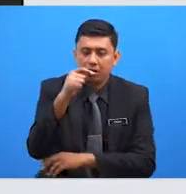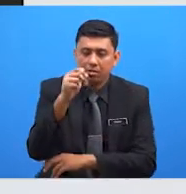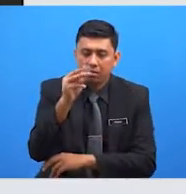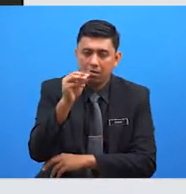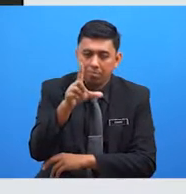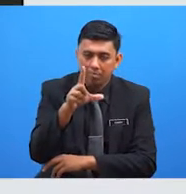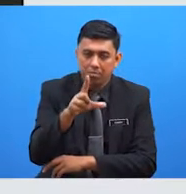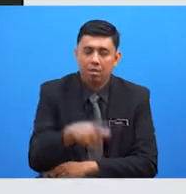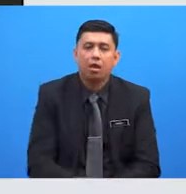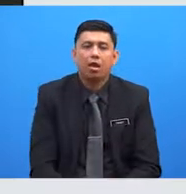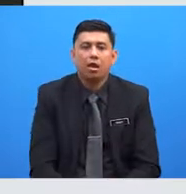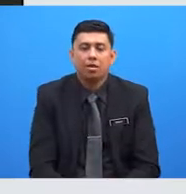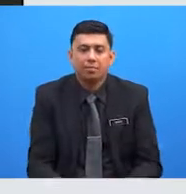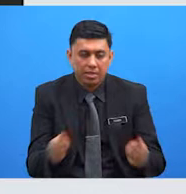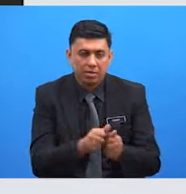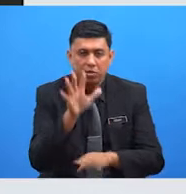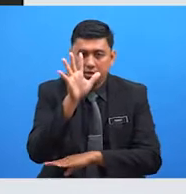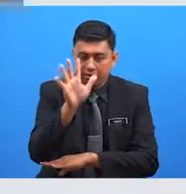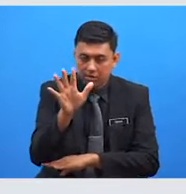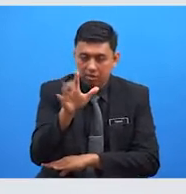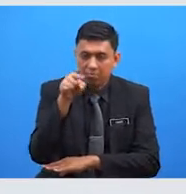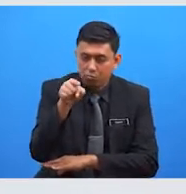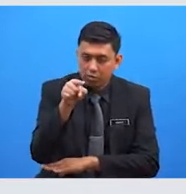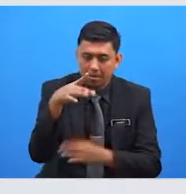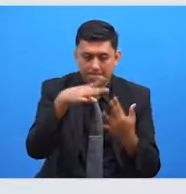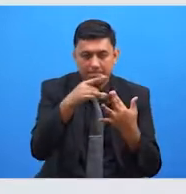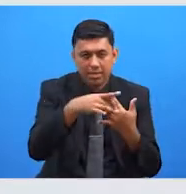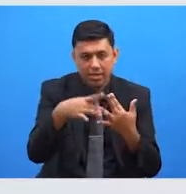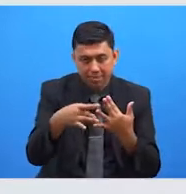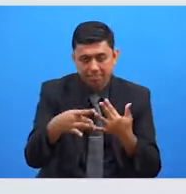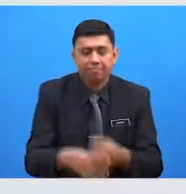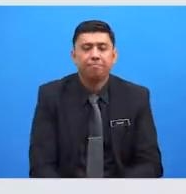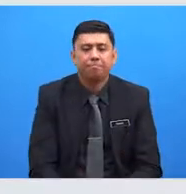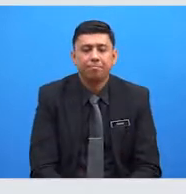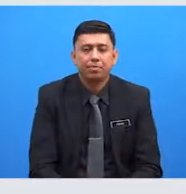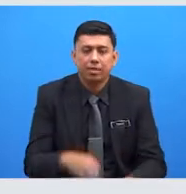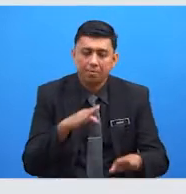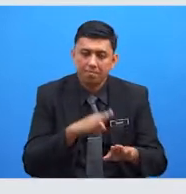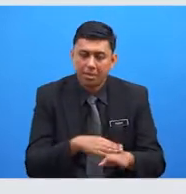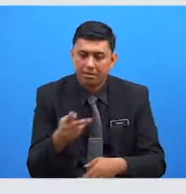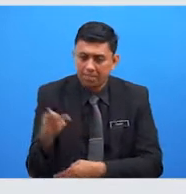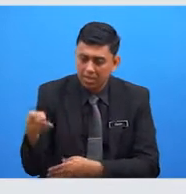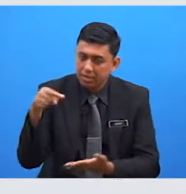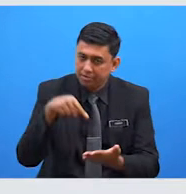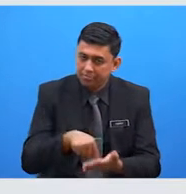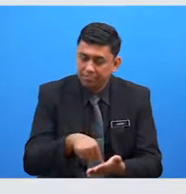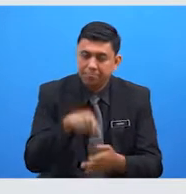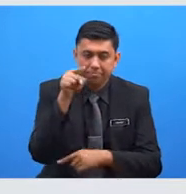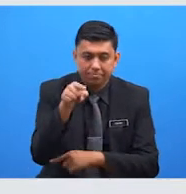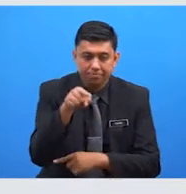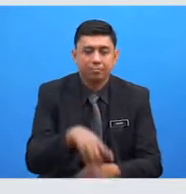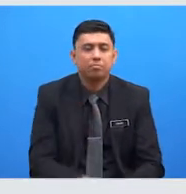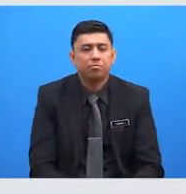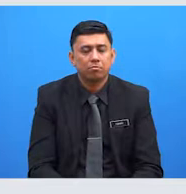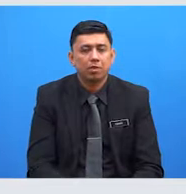bagi halaman anda dengan 5 butang pilihan checkbox. Pada elemen input berjenis butang,